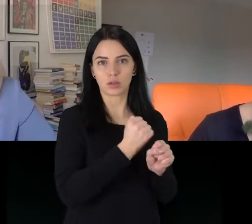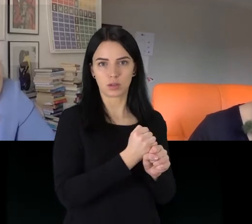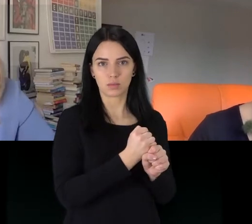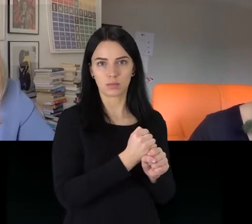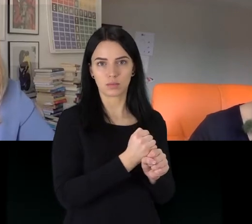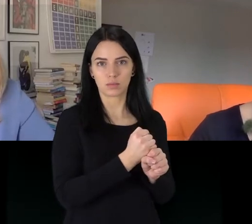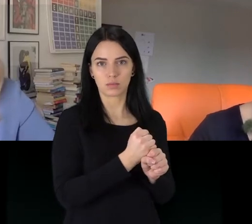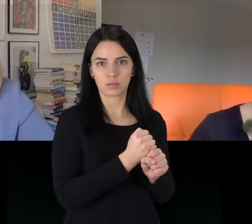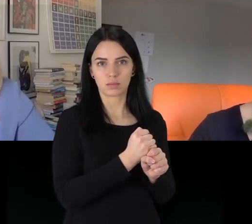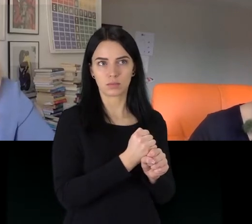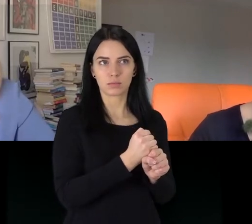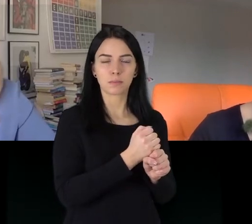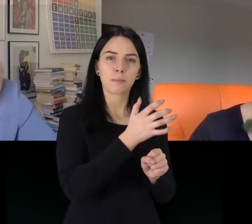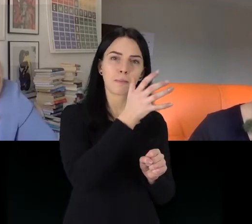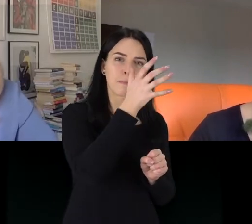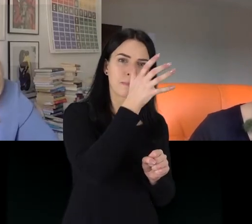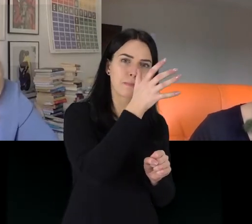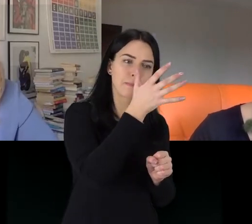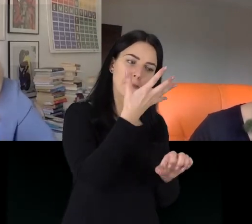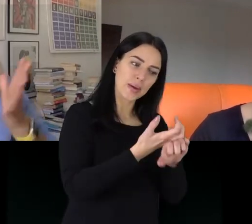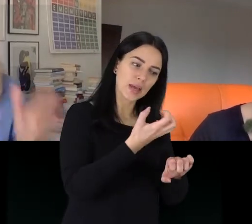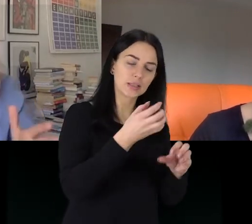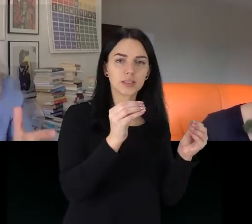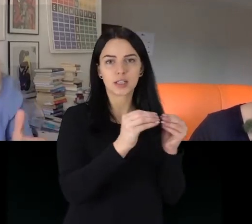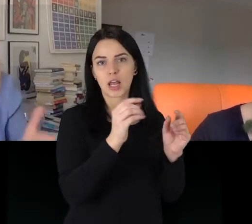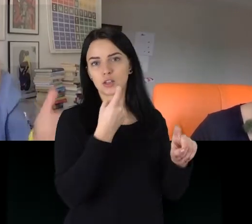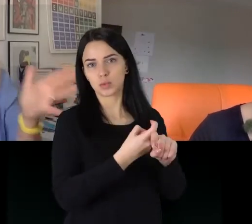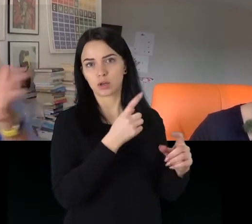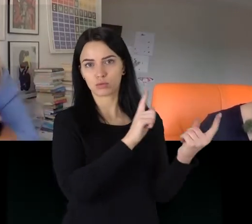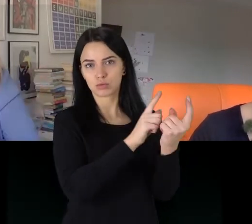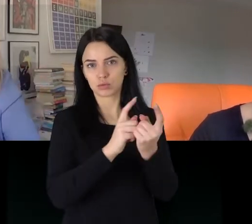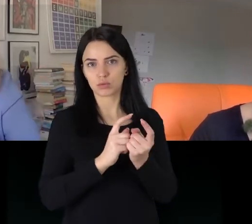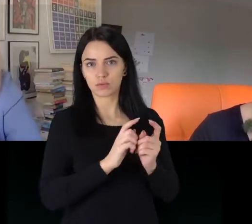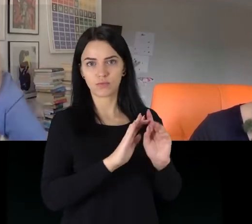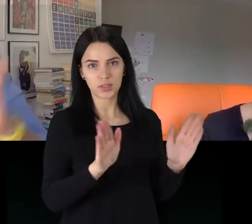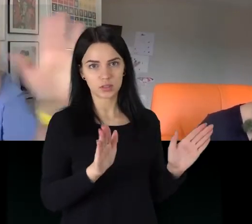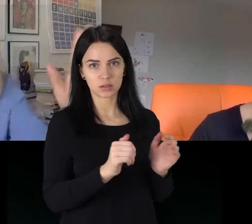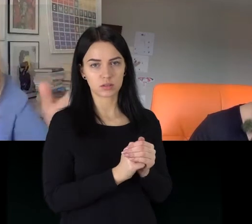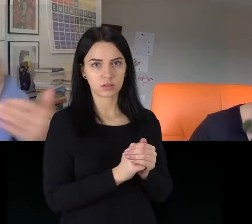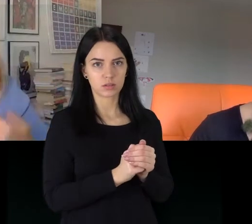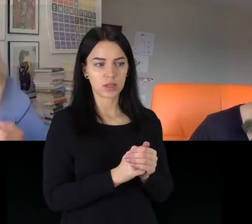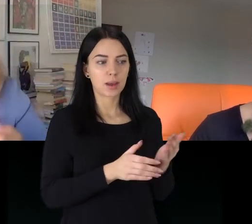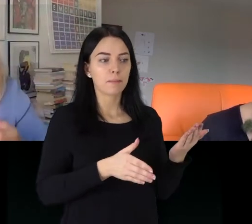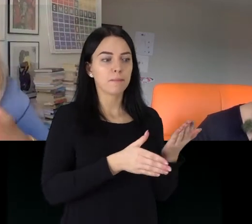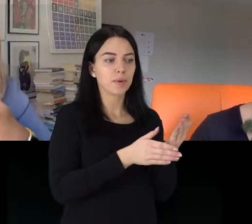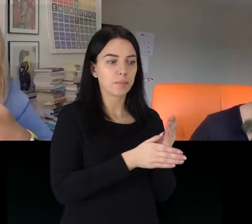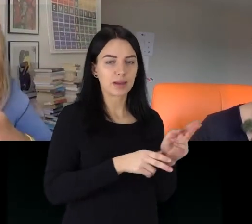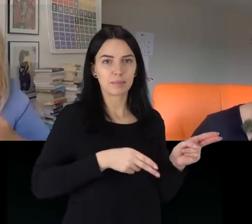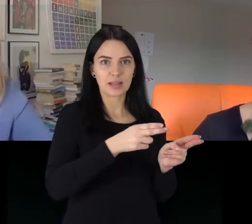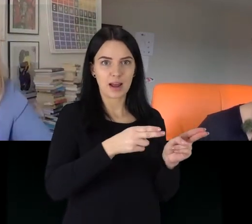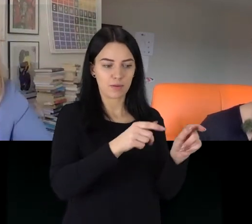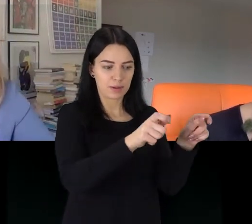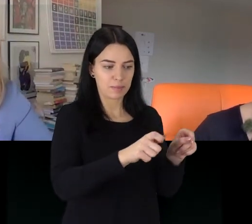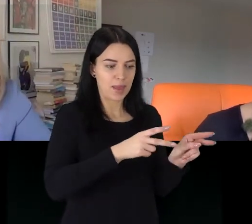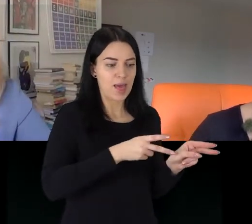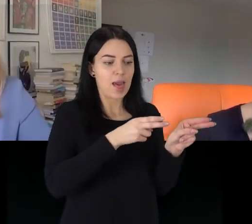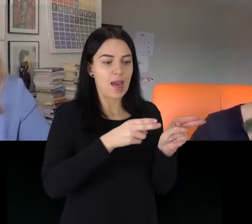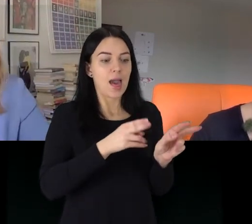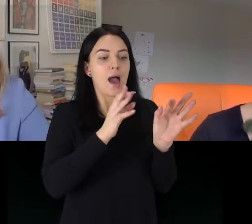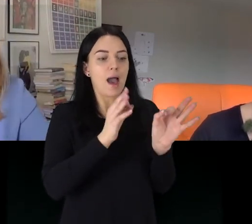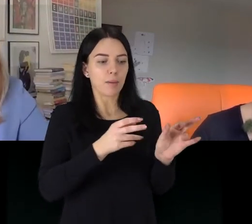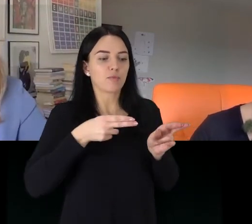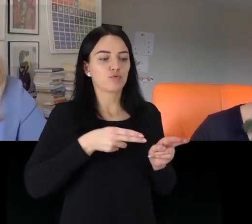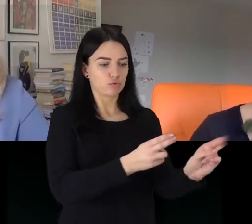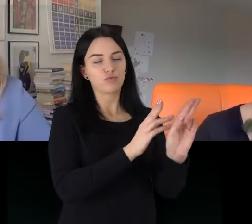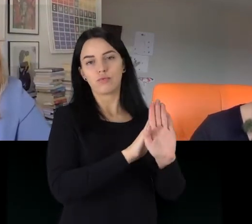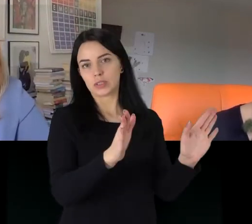kokius 5, maksimum 10 kartų, ar ne, susitinkam, statom ant bėgių ir paleidžiam, nes ne mano darbas toliau sekti viską, ar ne, bet